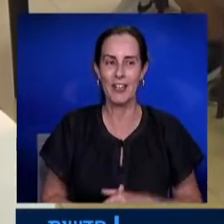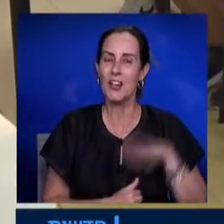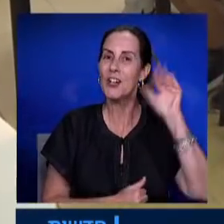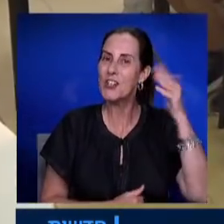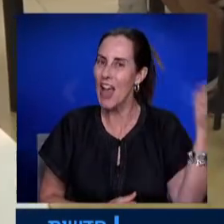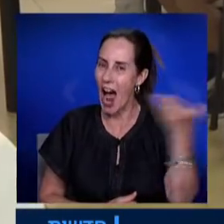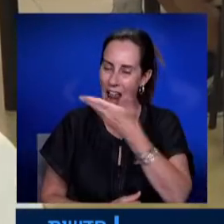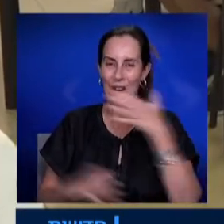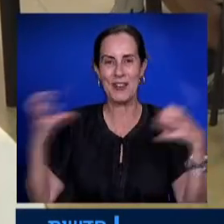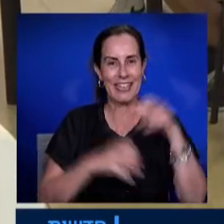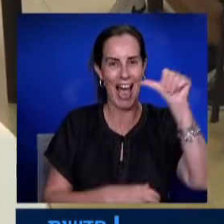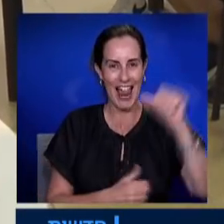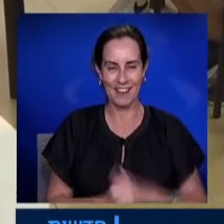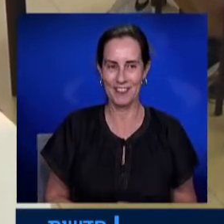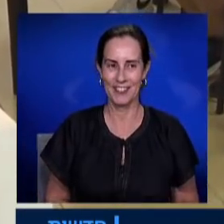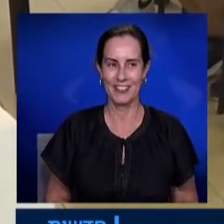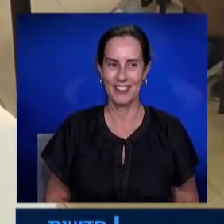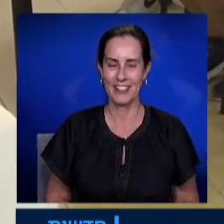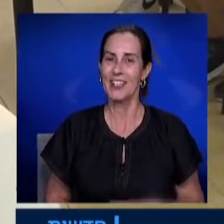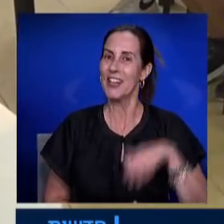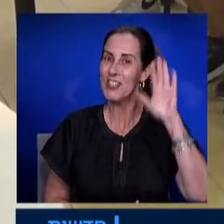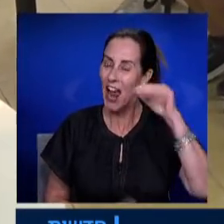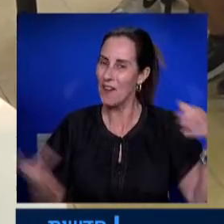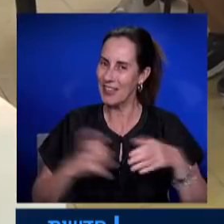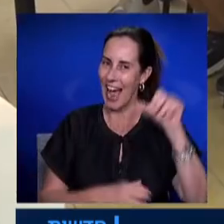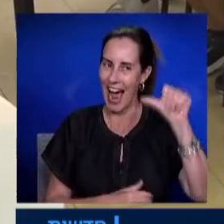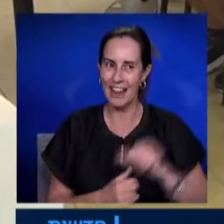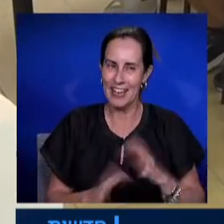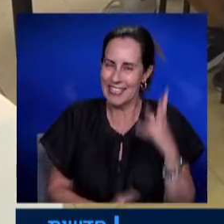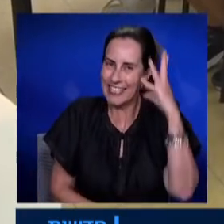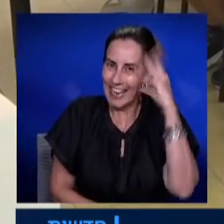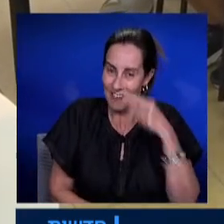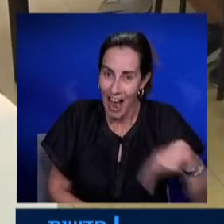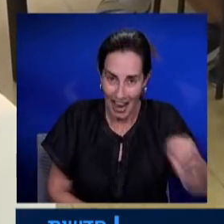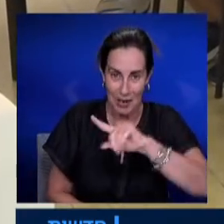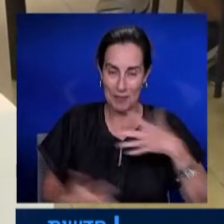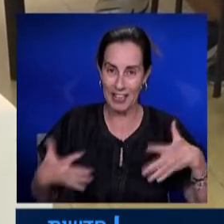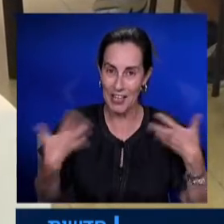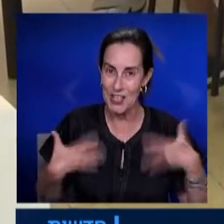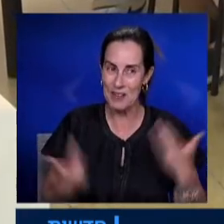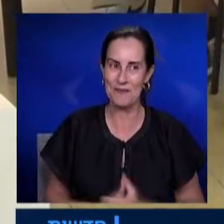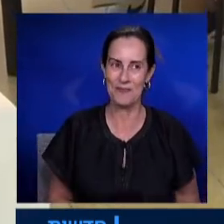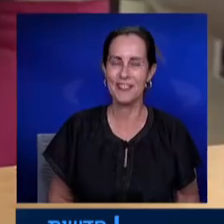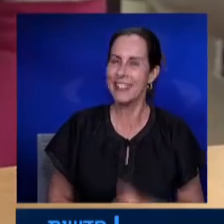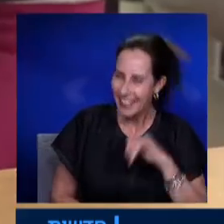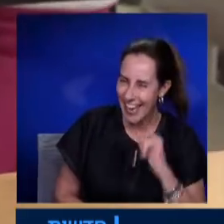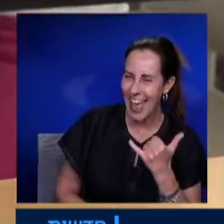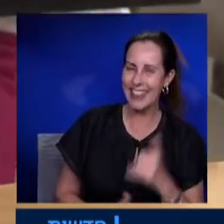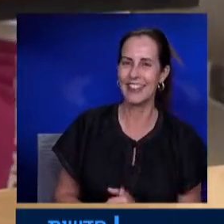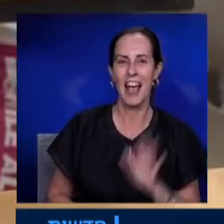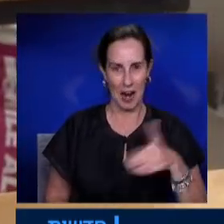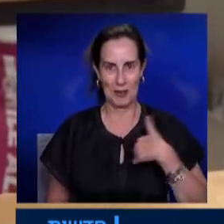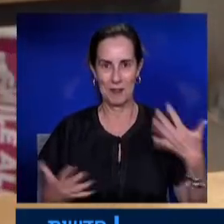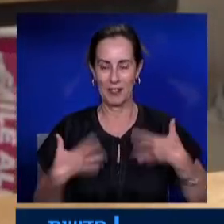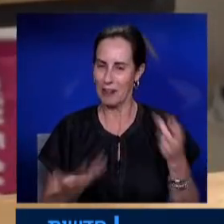כיתה א'. שלום כיתה א'. איזה כיף. אתם נרגשים? כן. גם אני